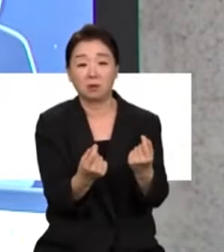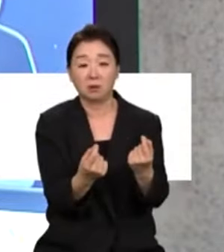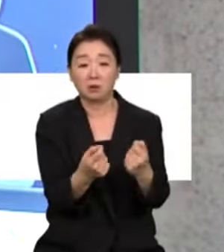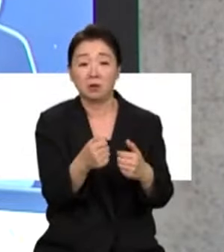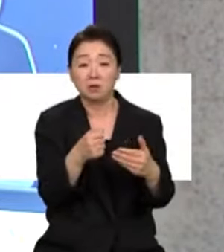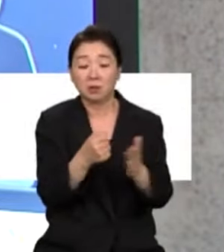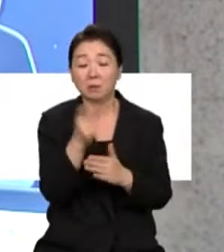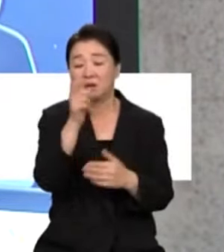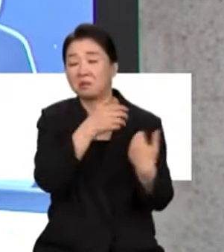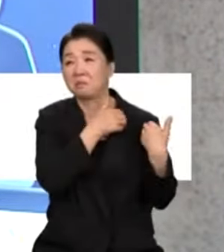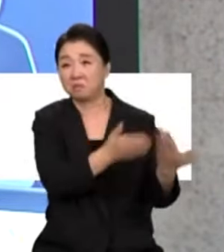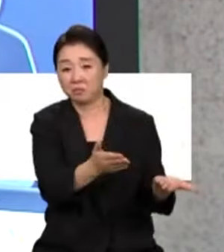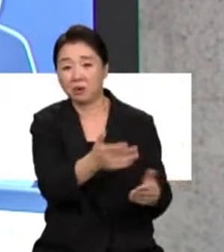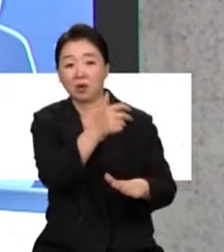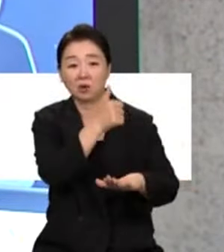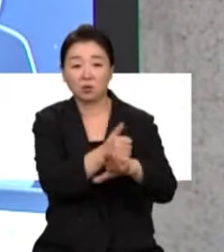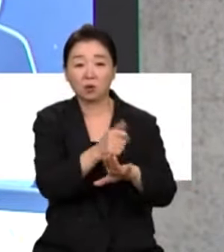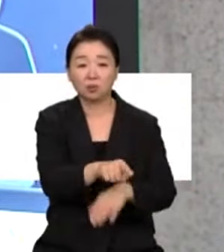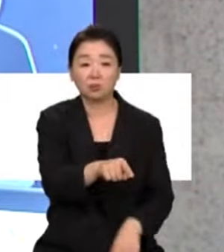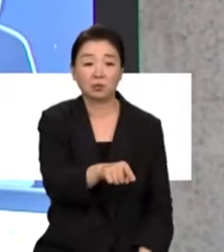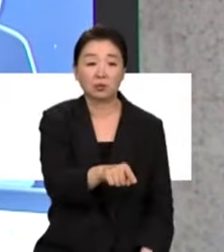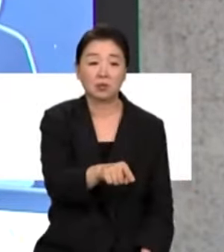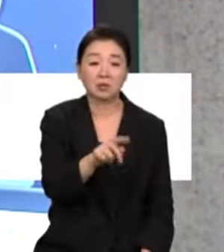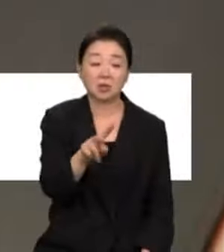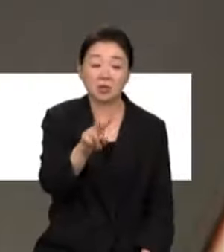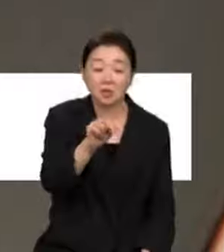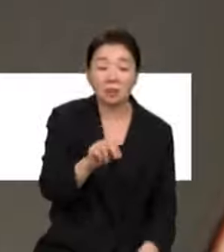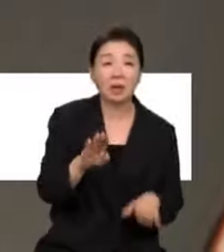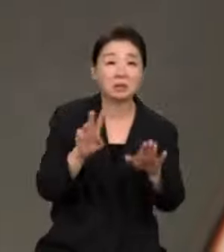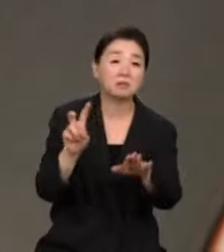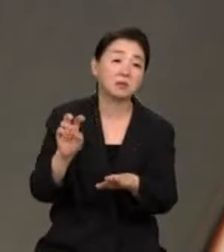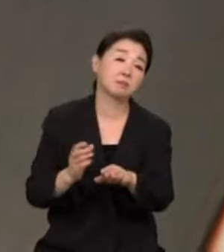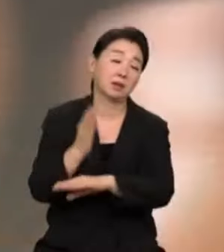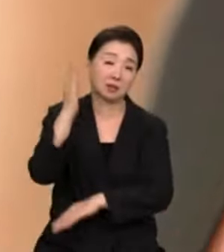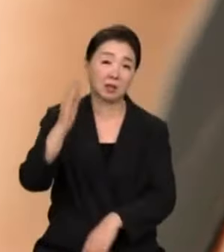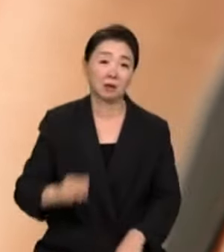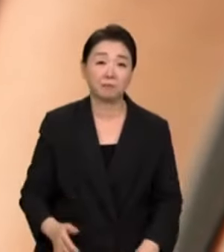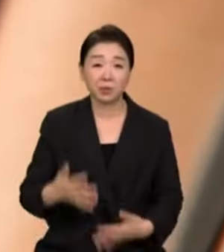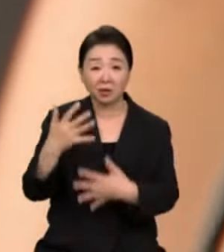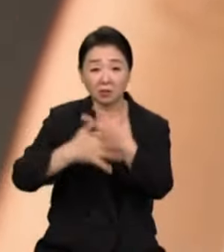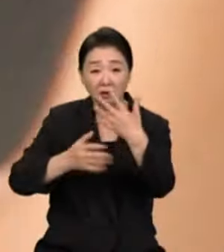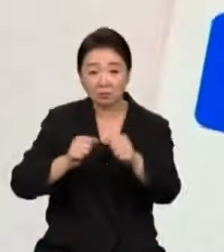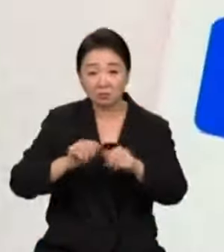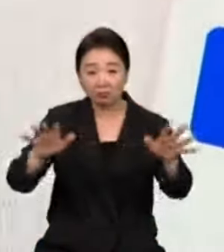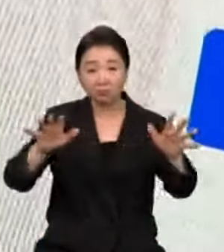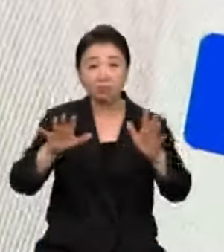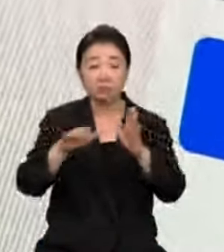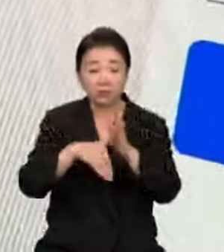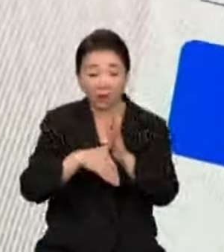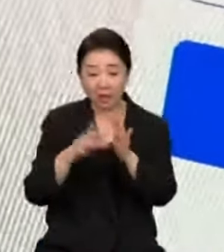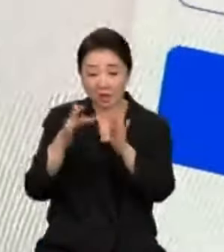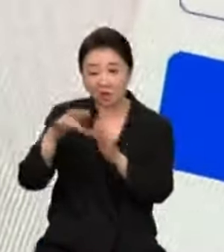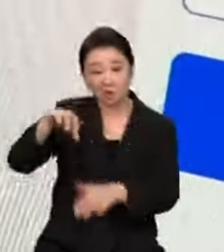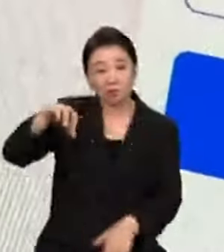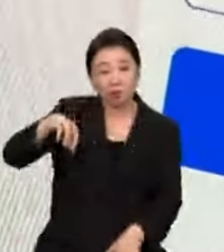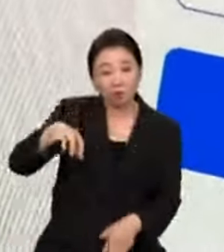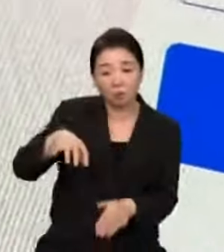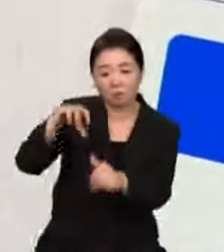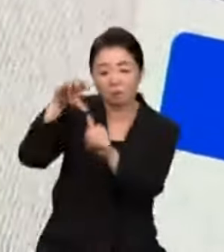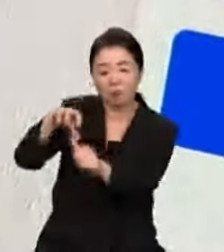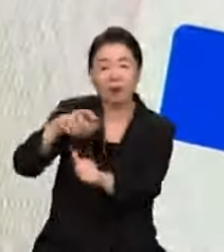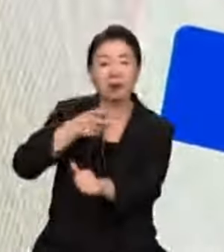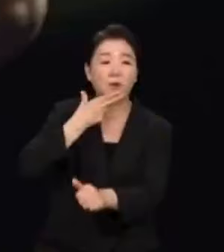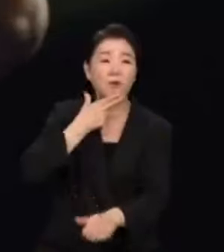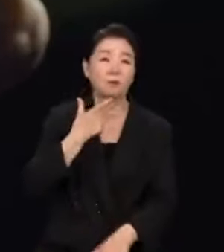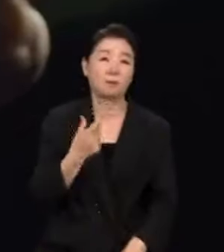내 팽개쳐 놓다 보니까 이게 2만이 20만이 넘게 됐다 이런 영상물이 유통되는 플랫폼 업체에 대한 제재는 사실상